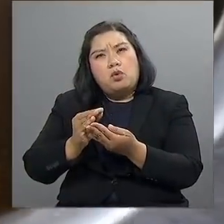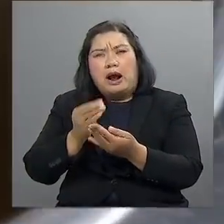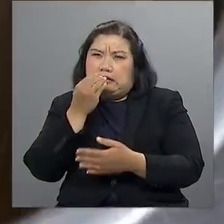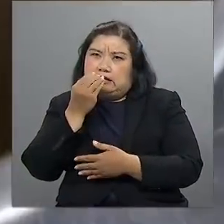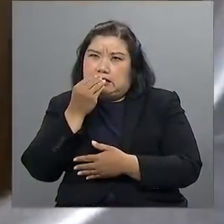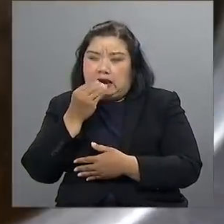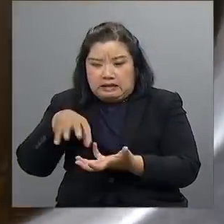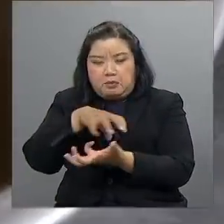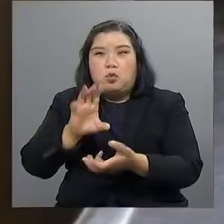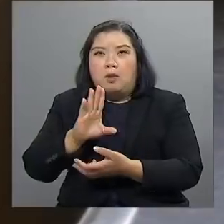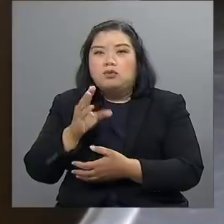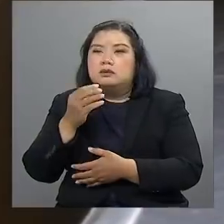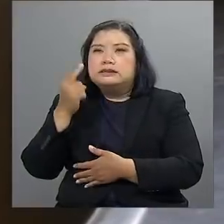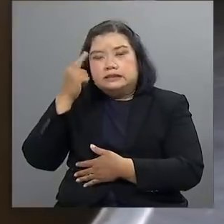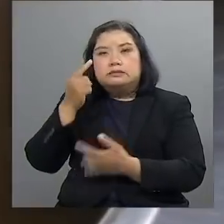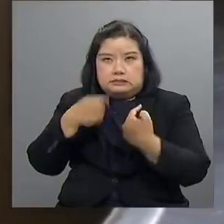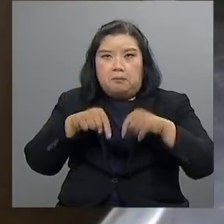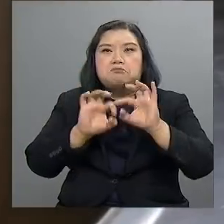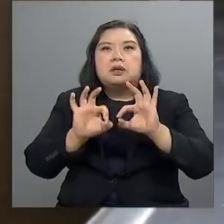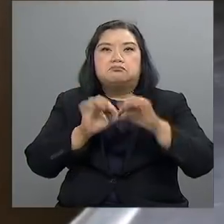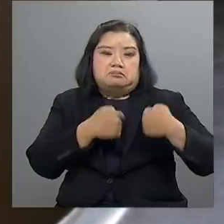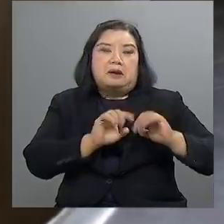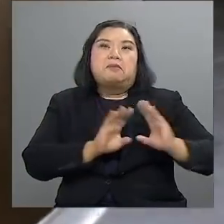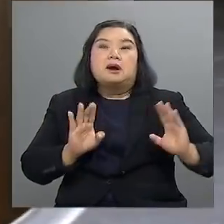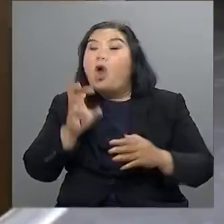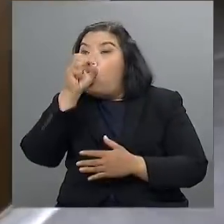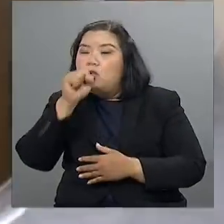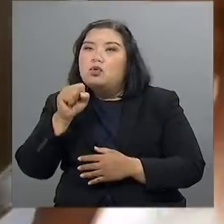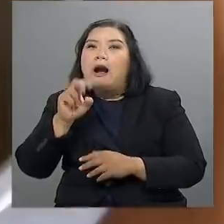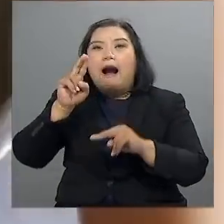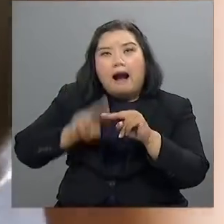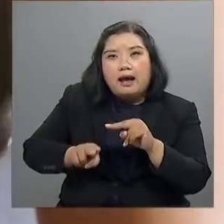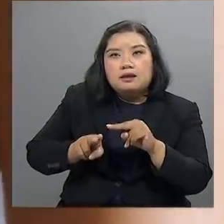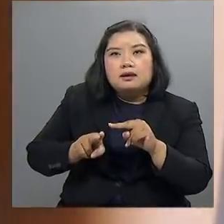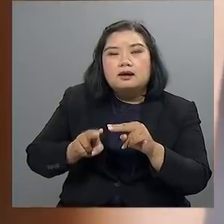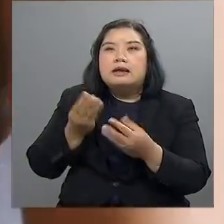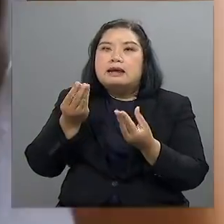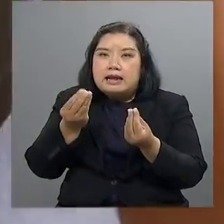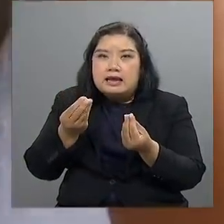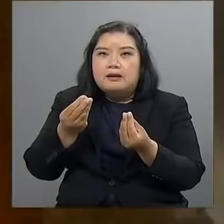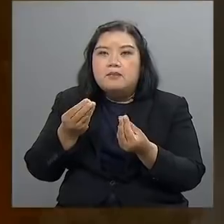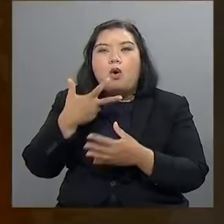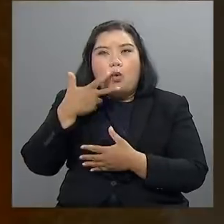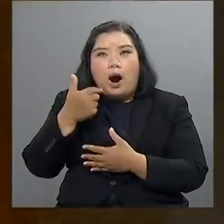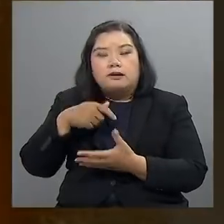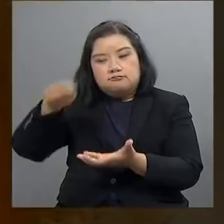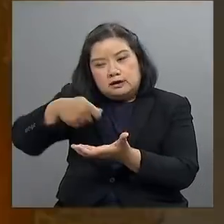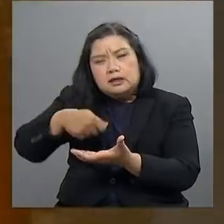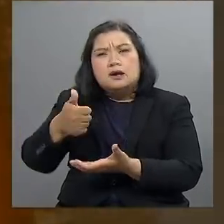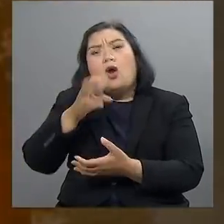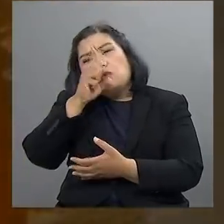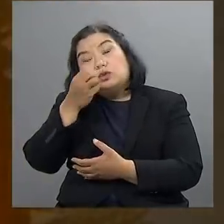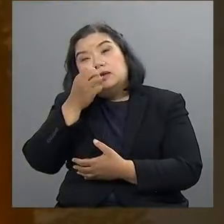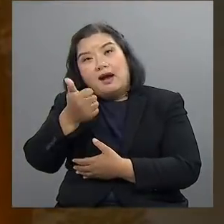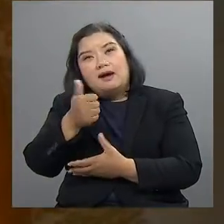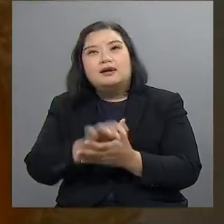พรคุณต้องเปิดใจนะฮะลองกินอะไรที่มันเป็นไข่เป็นนมดูบ้าง เลี้ยวมาทางนี้ทำไมก่อน เพราะเขาจะใช้ไข่ไก่เนี่ย8ฟองนะครับโดยการแยกไข่แดงและไข่ขาว